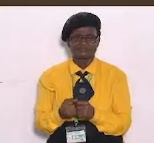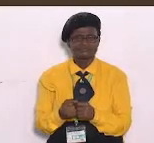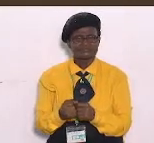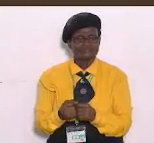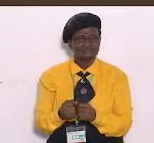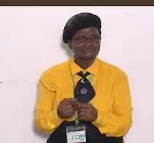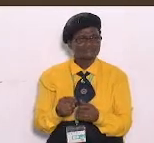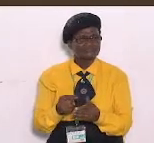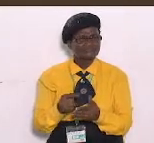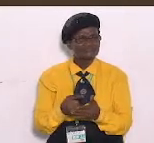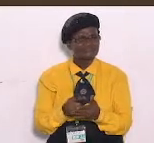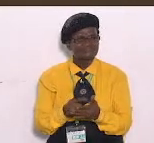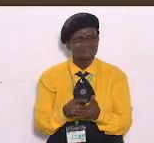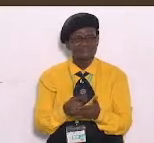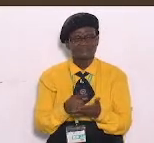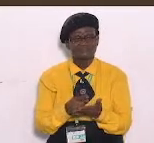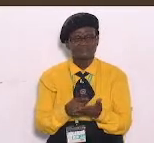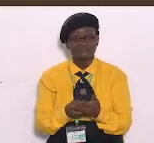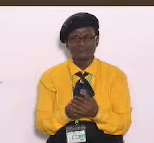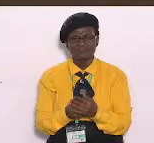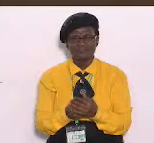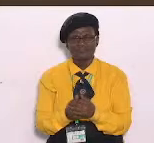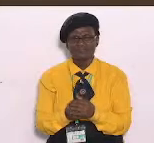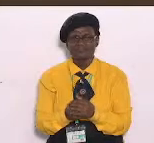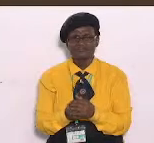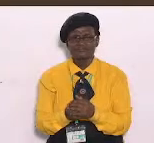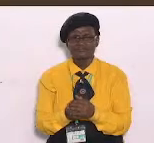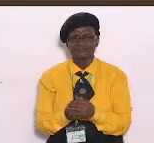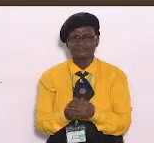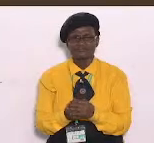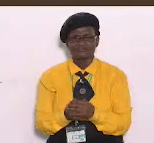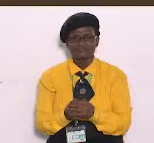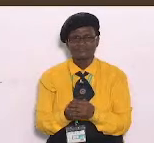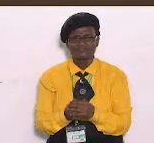vienne qu'est-ce que vous faites pour le